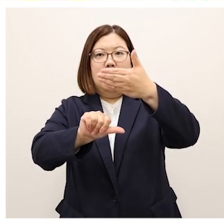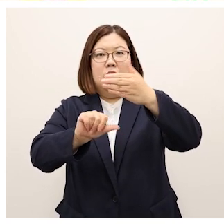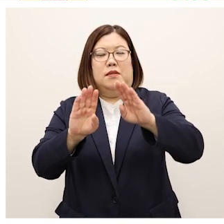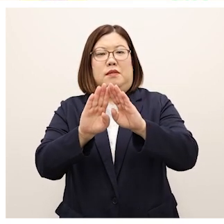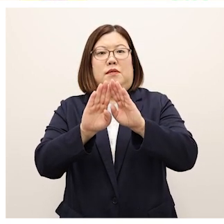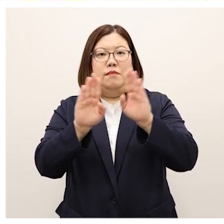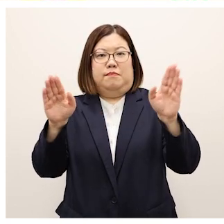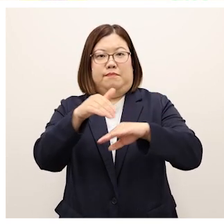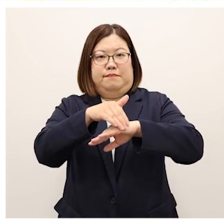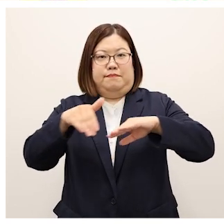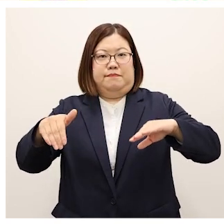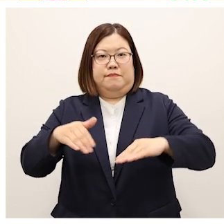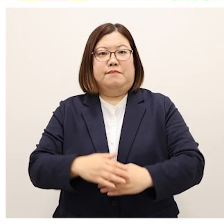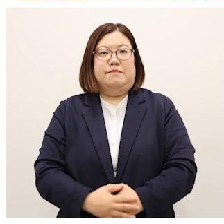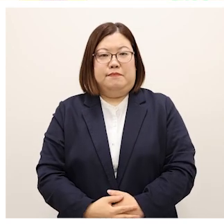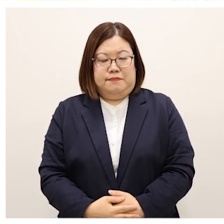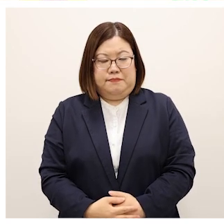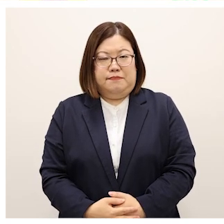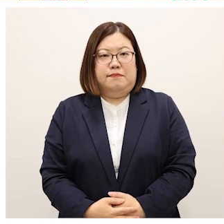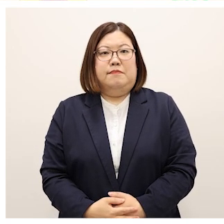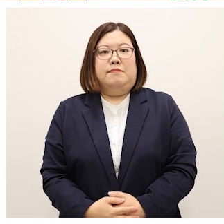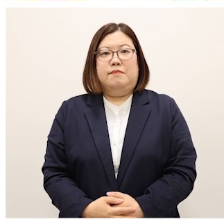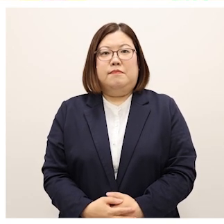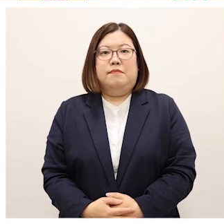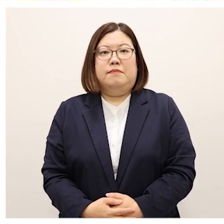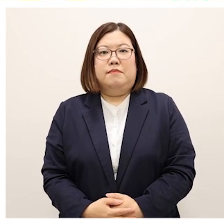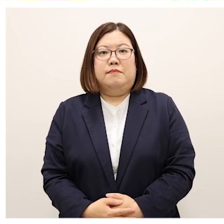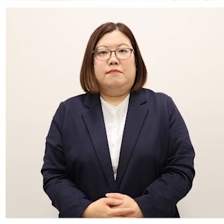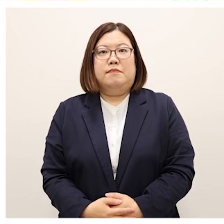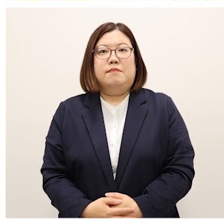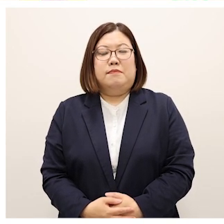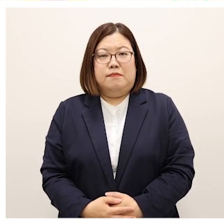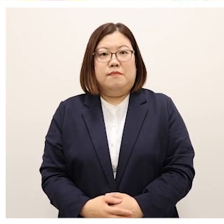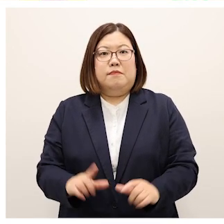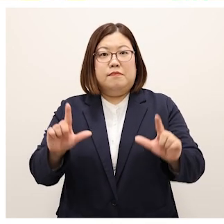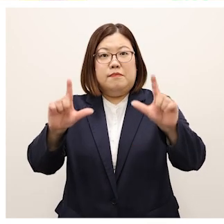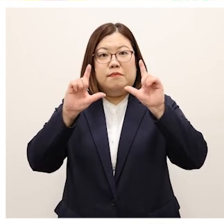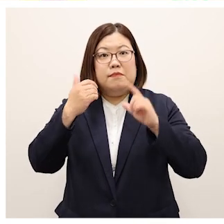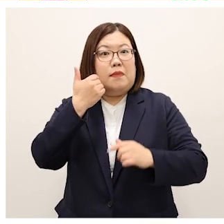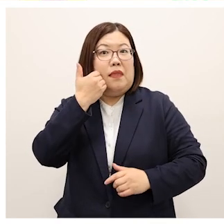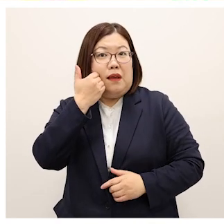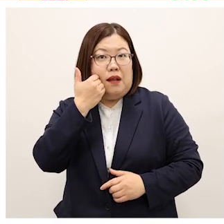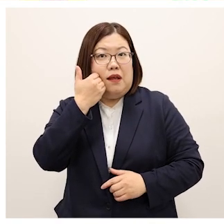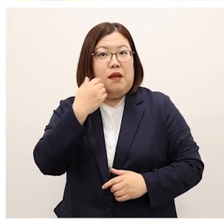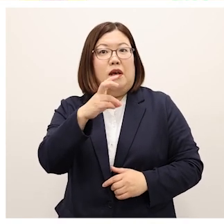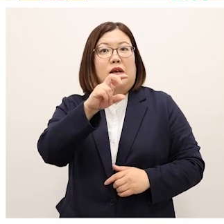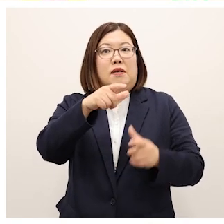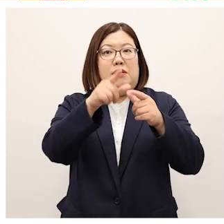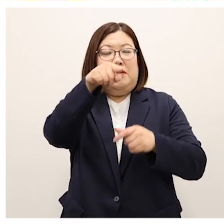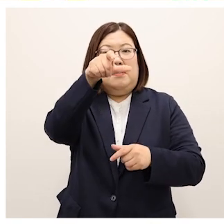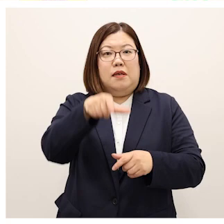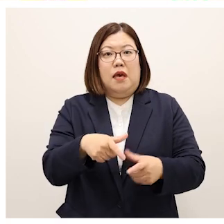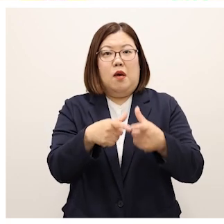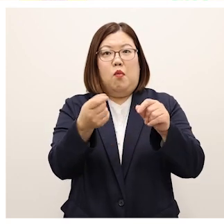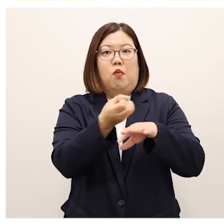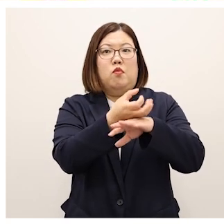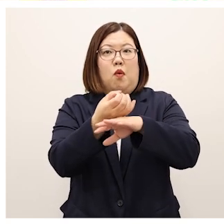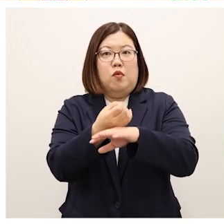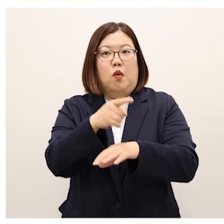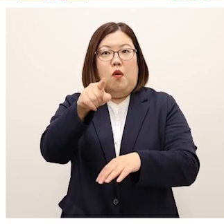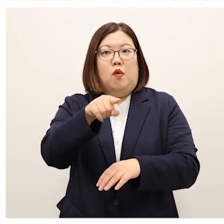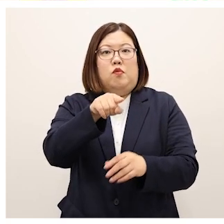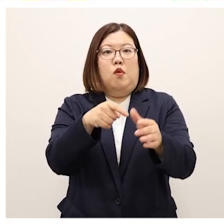25回目を迎える公演を9月2日に実施いたします。出演は人間国宝